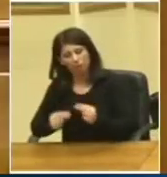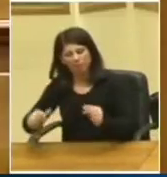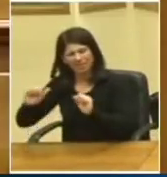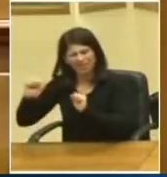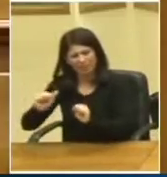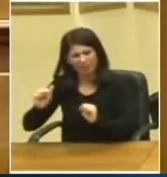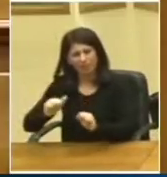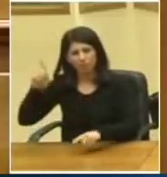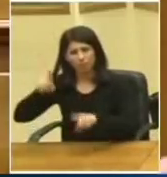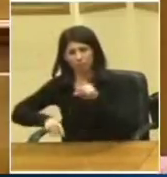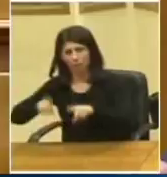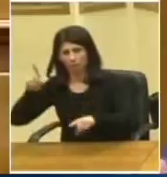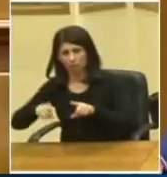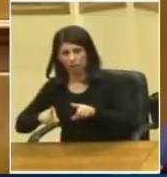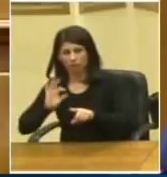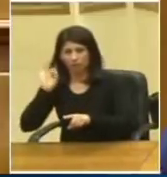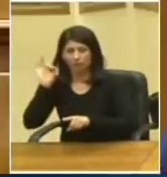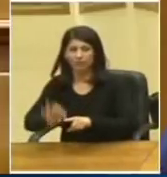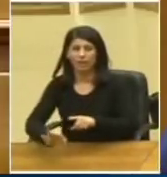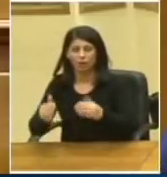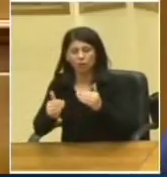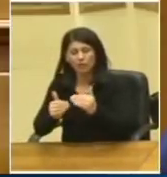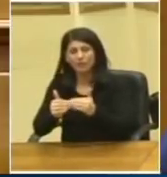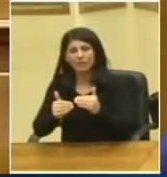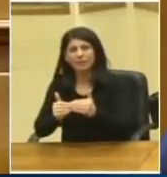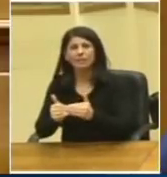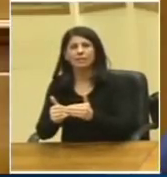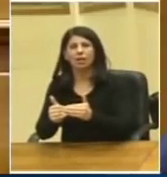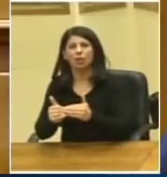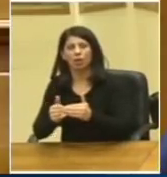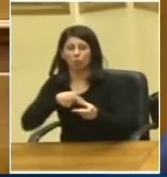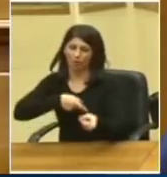που ενίοτε φτάνουν και τα όρια του ομού εκβιασμού.